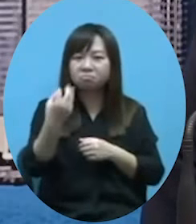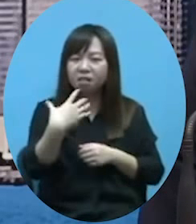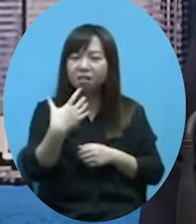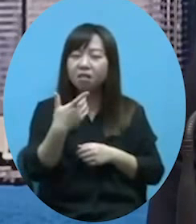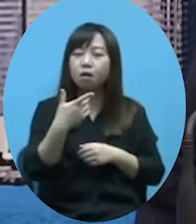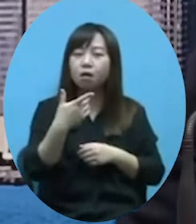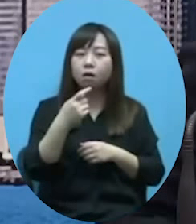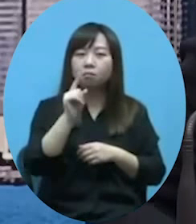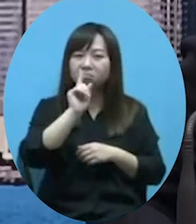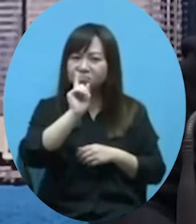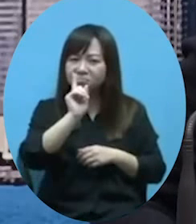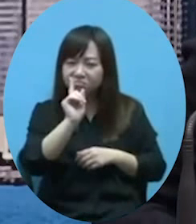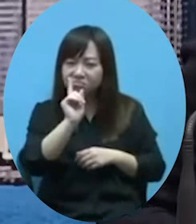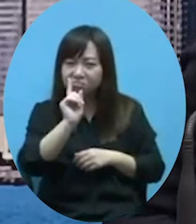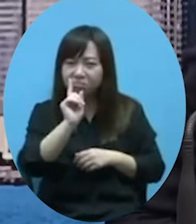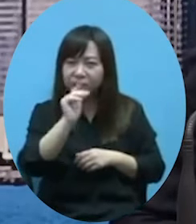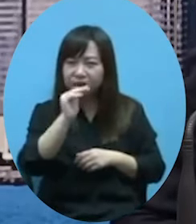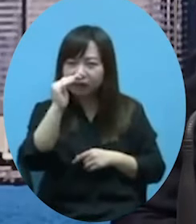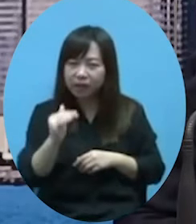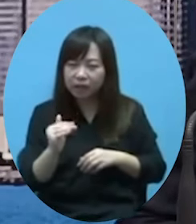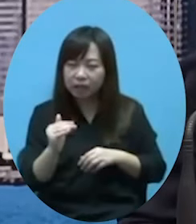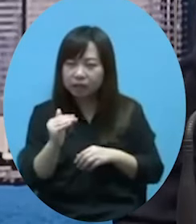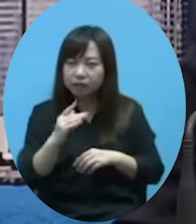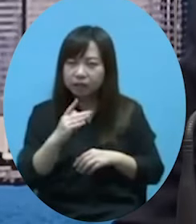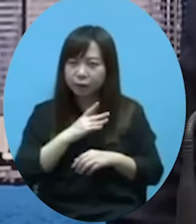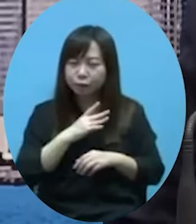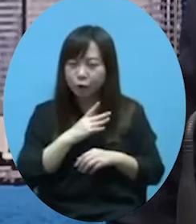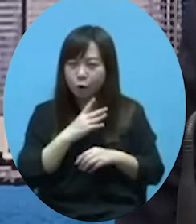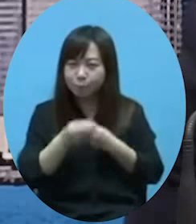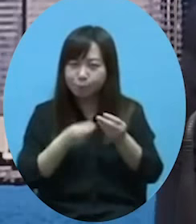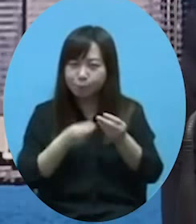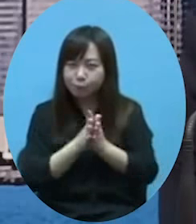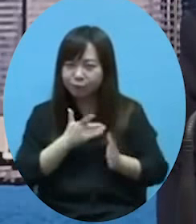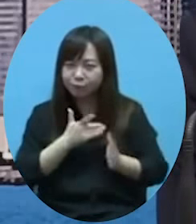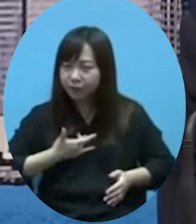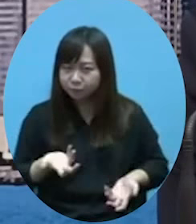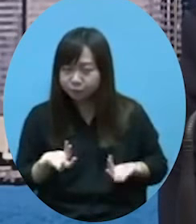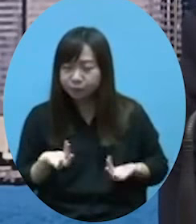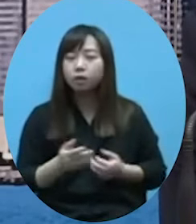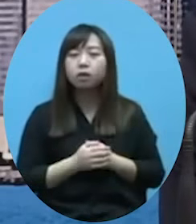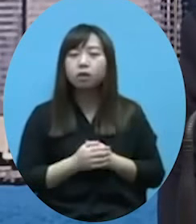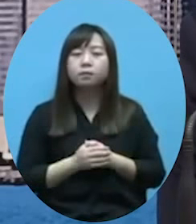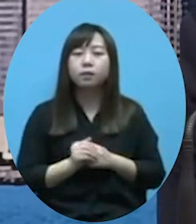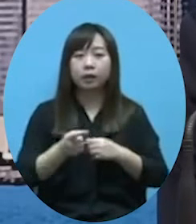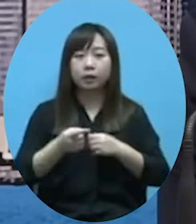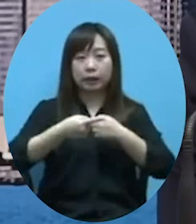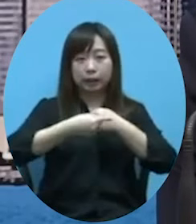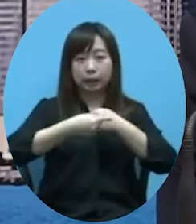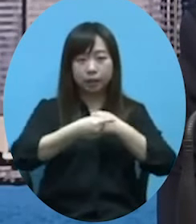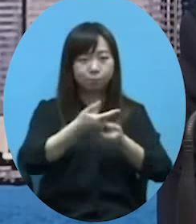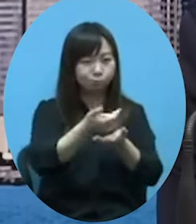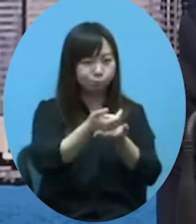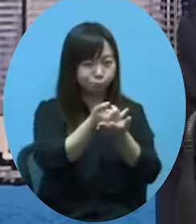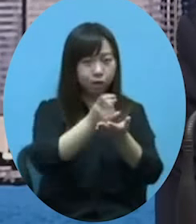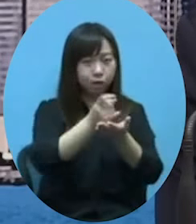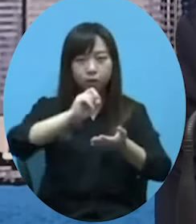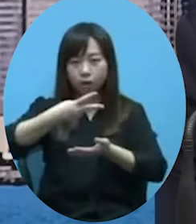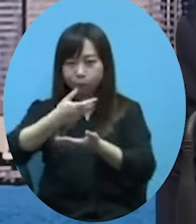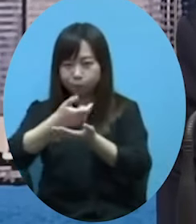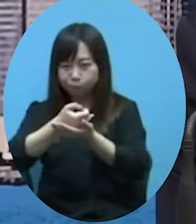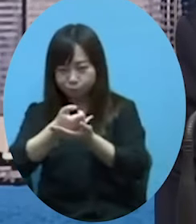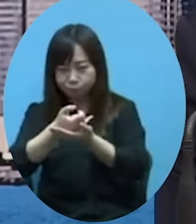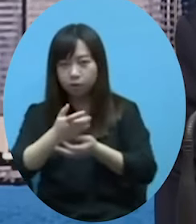做低程度的感染呢因為我們在第一次測試第二次測試